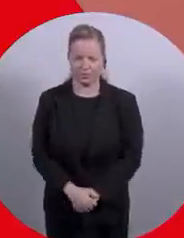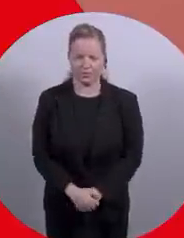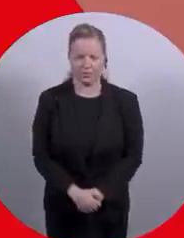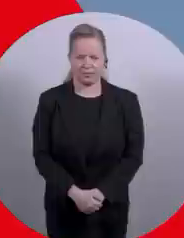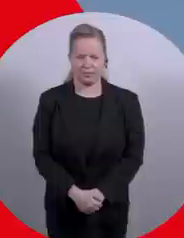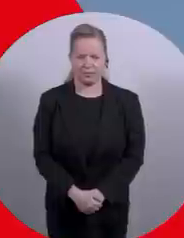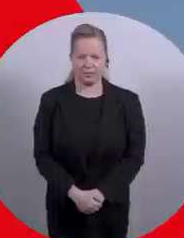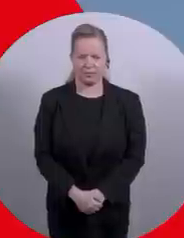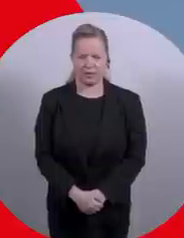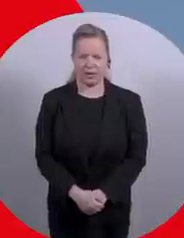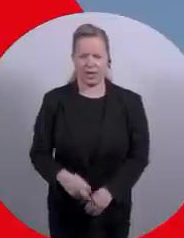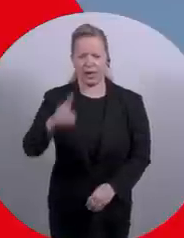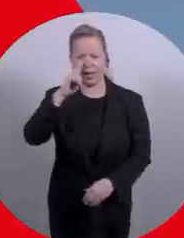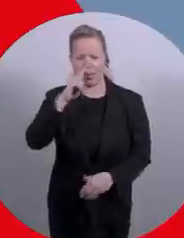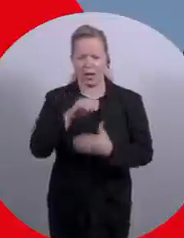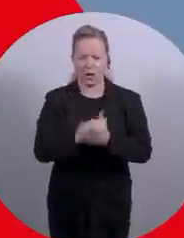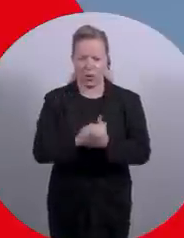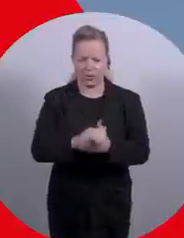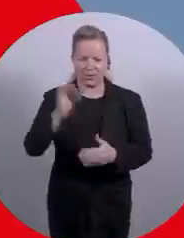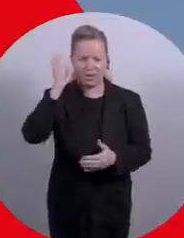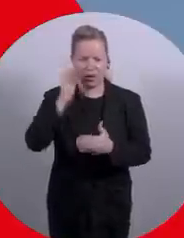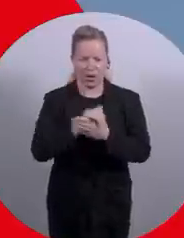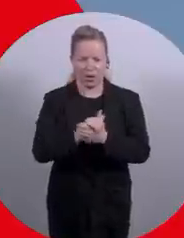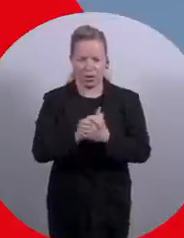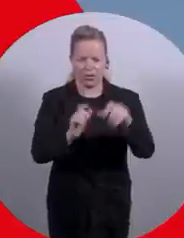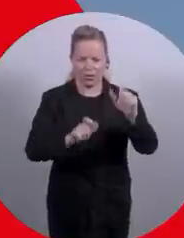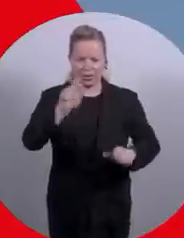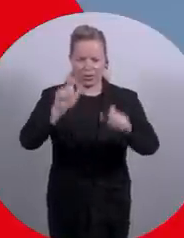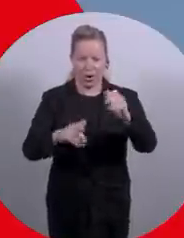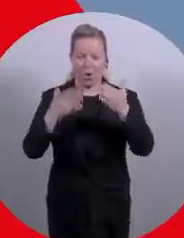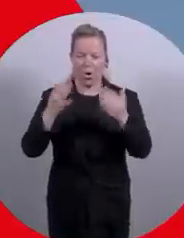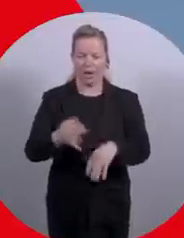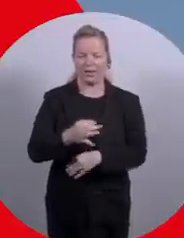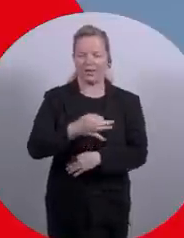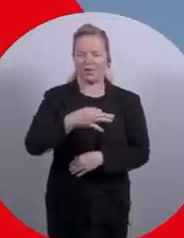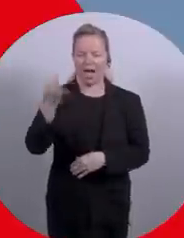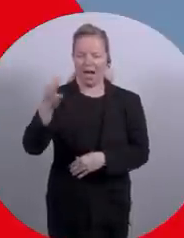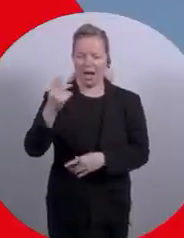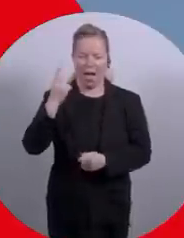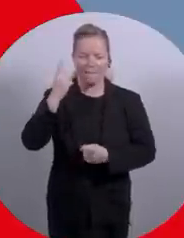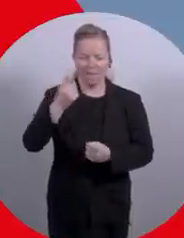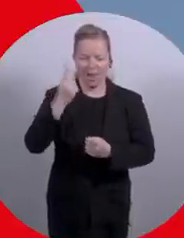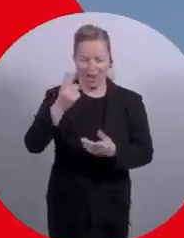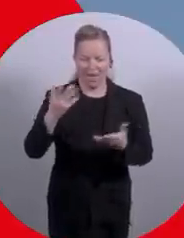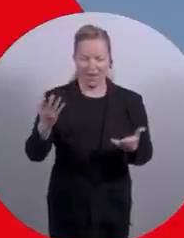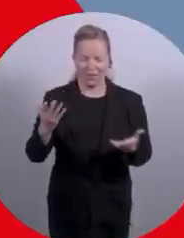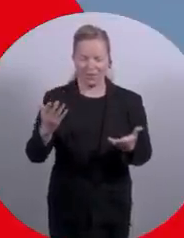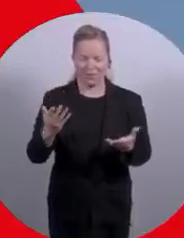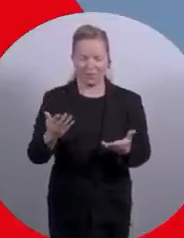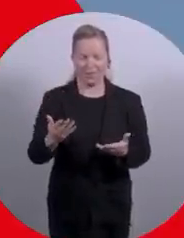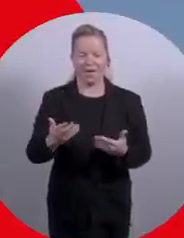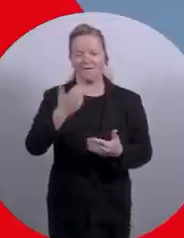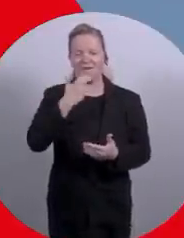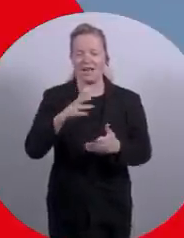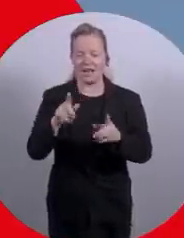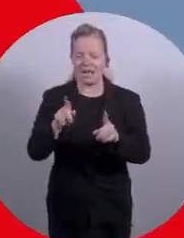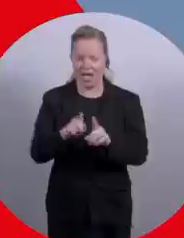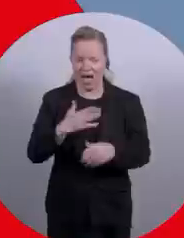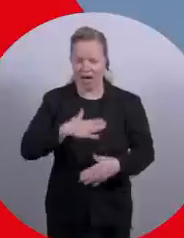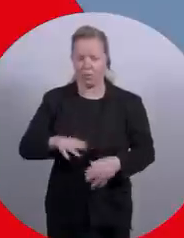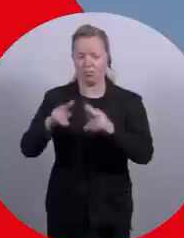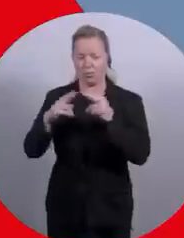liebe Genossinnen liebe Genossen heute ist der Tag der Appelle ich möchte mich dem Appell unserer